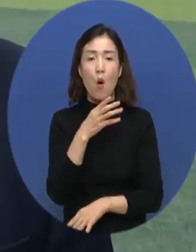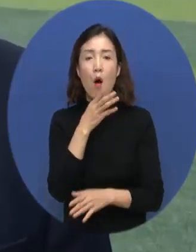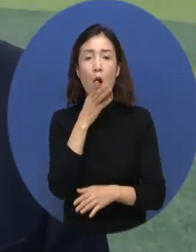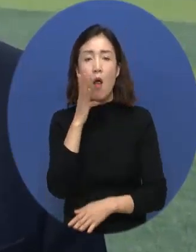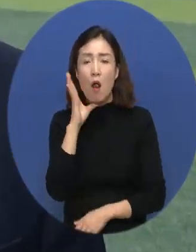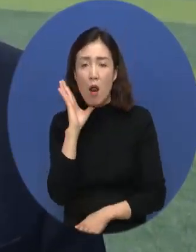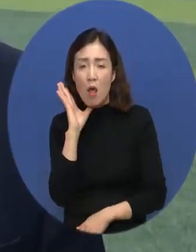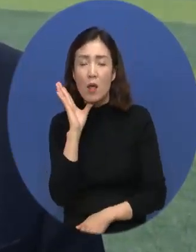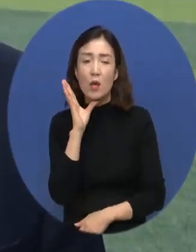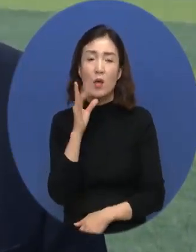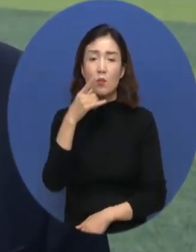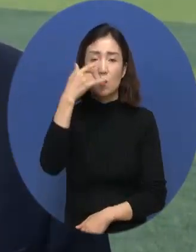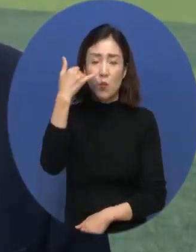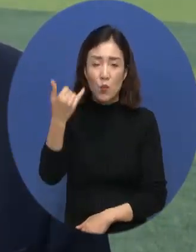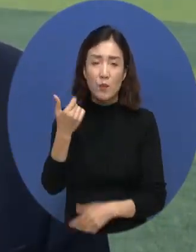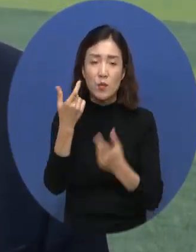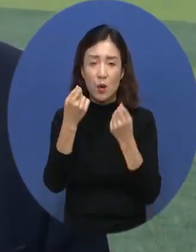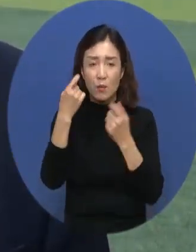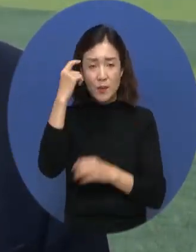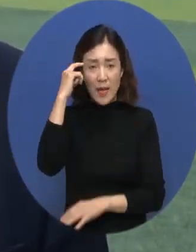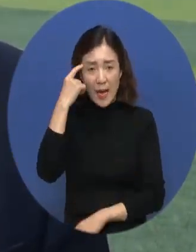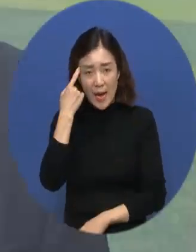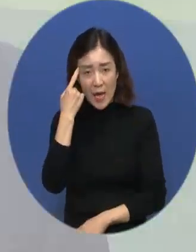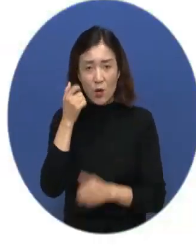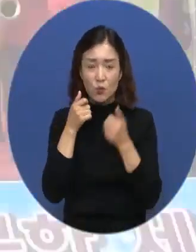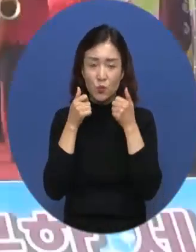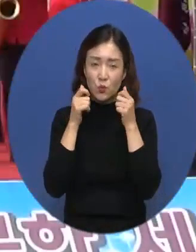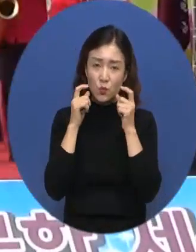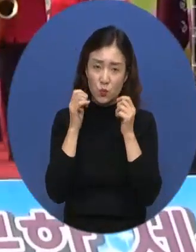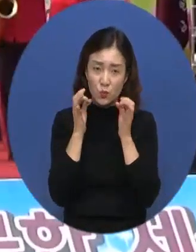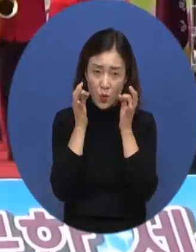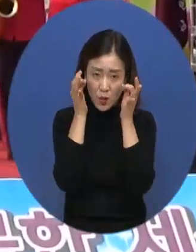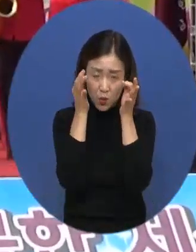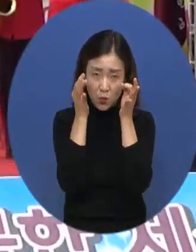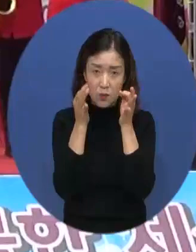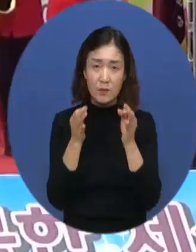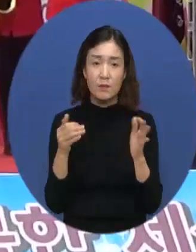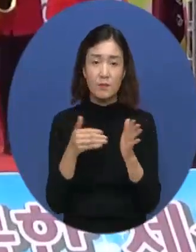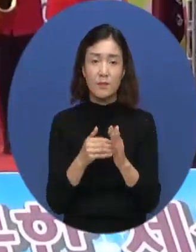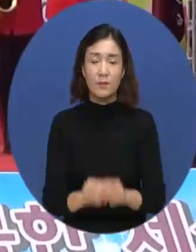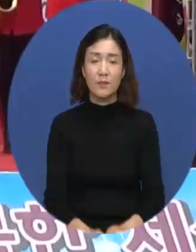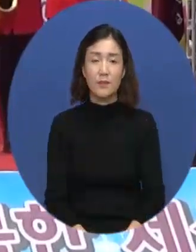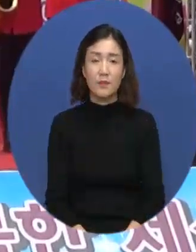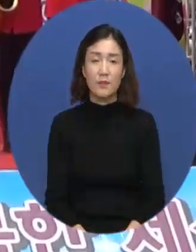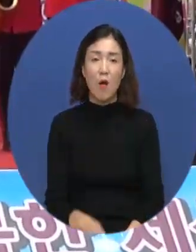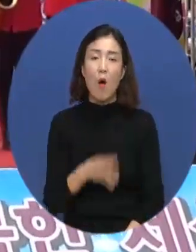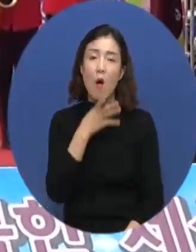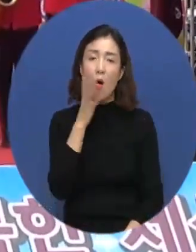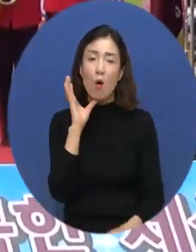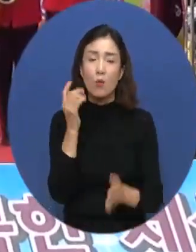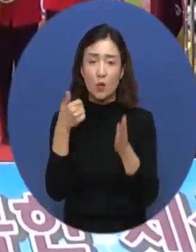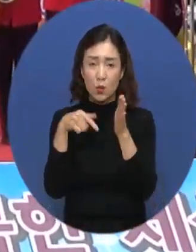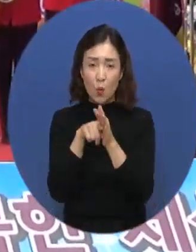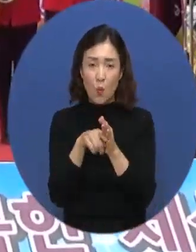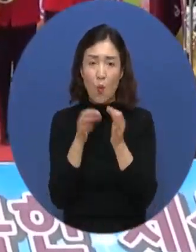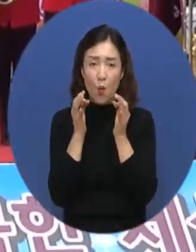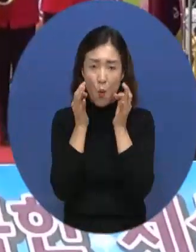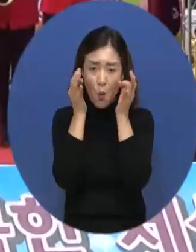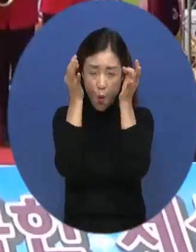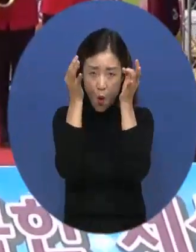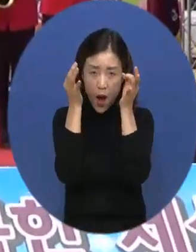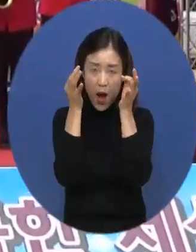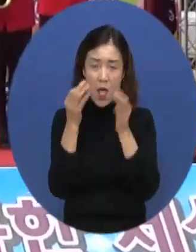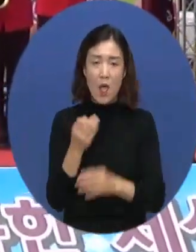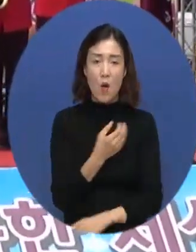수 있도록 최선의 노력을 다하겠습니다. 어르신들을 위해 노력하는 관과 군의